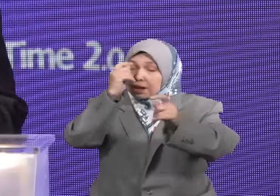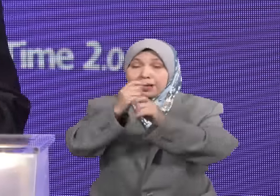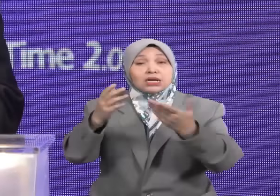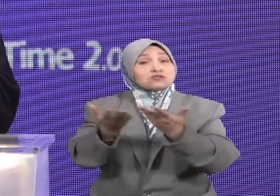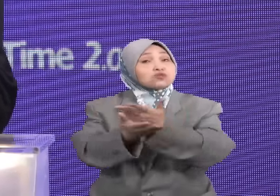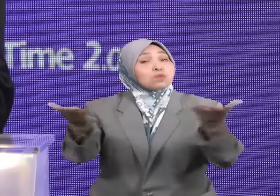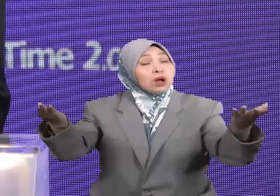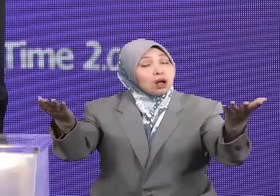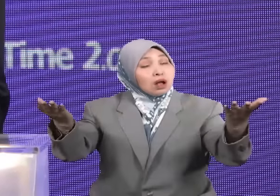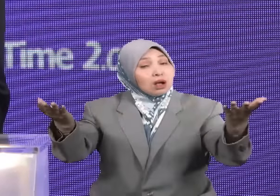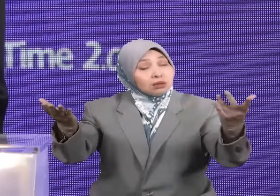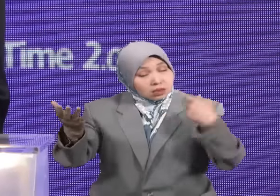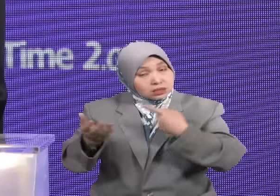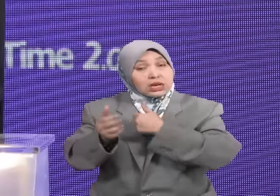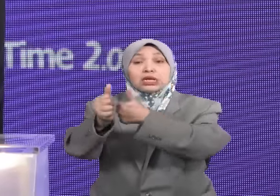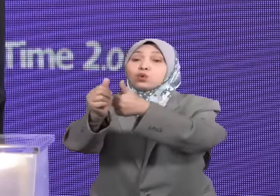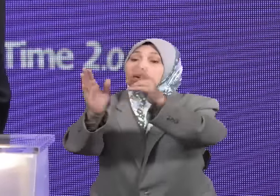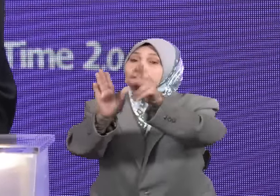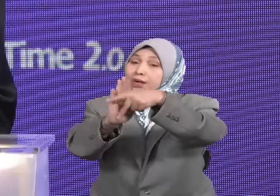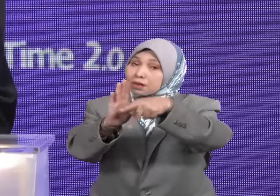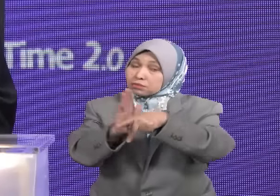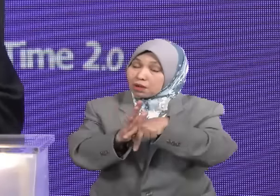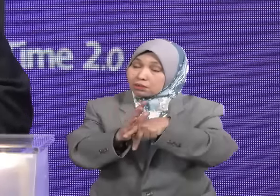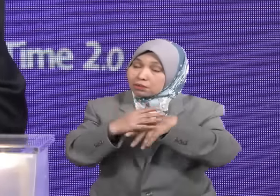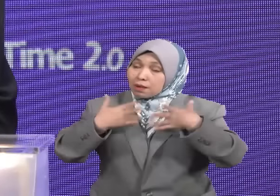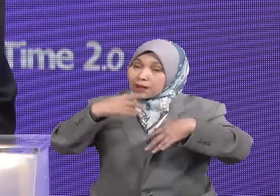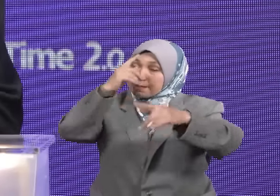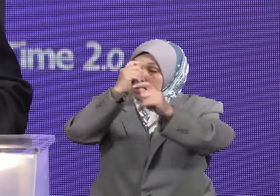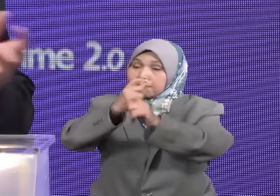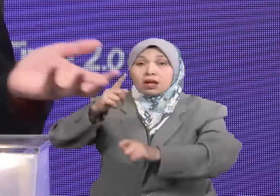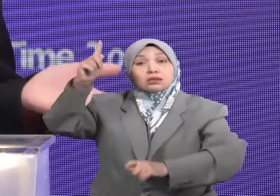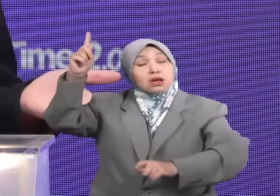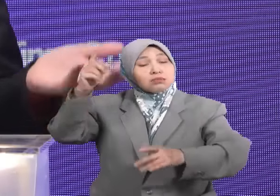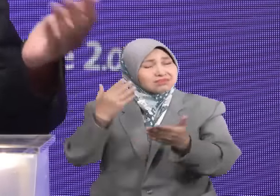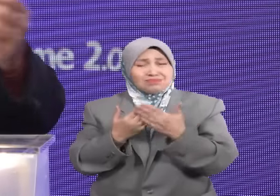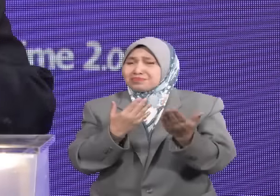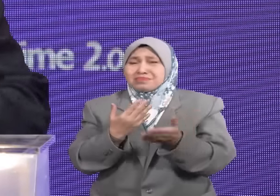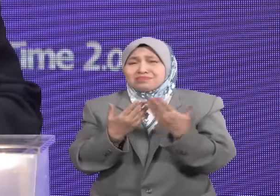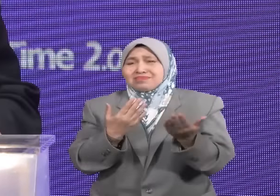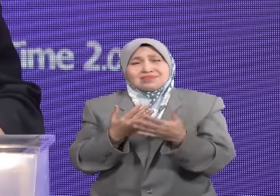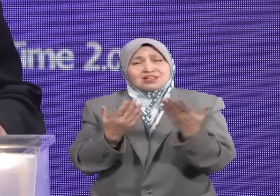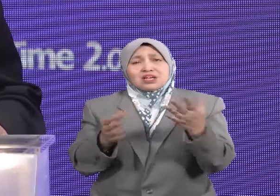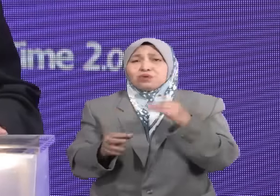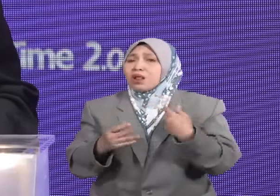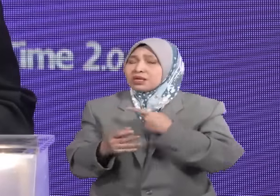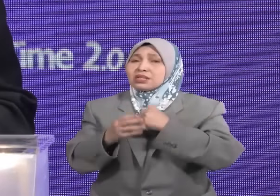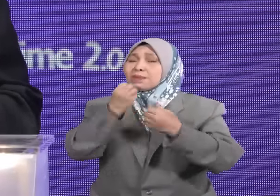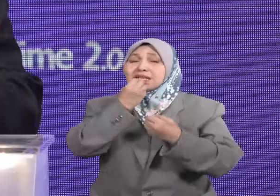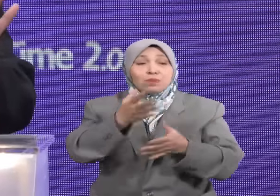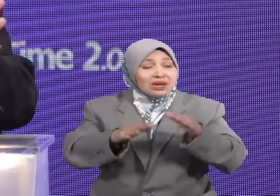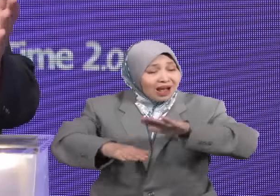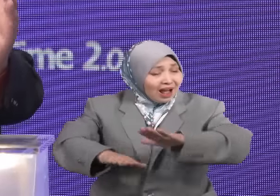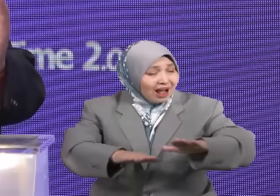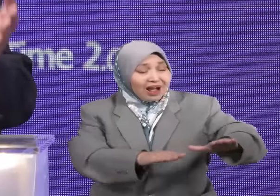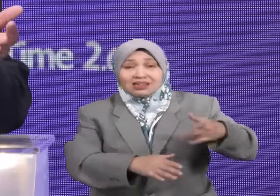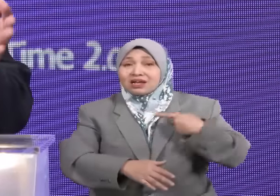ya, agar kita ikut peraturan dan bertakwa. Kerana mudahnya ustaz, ya, kalau kita cakap pada anak kita lah, kalau anak